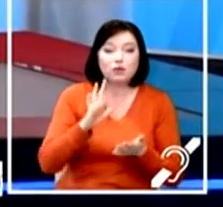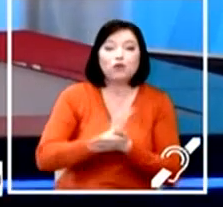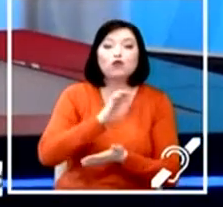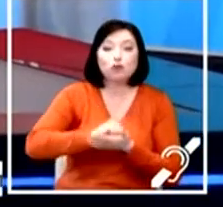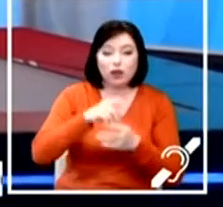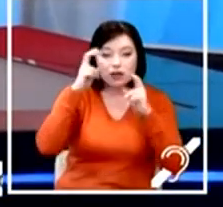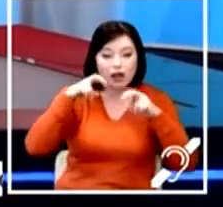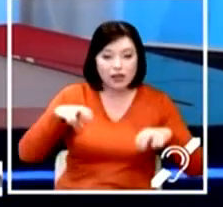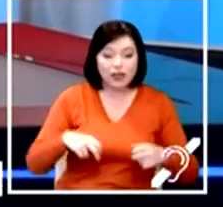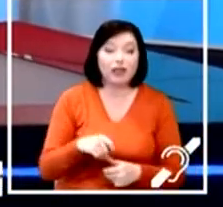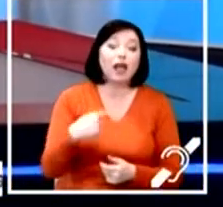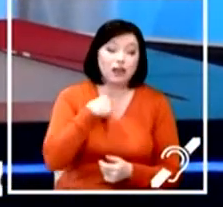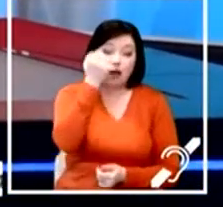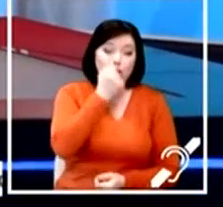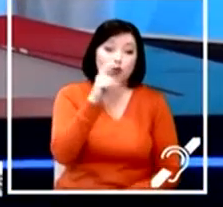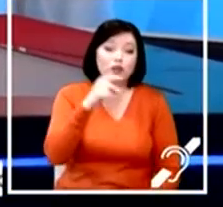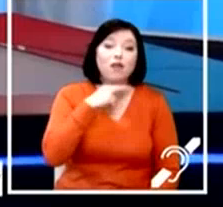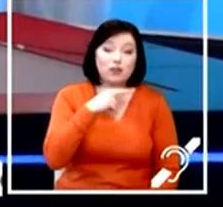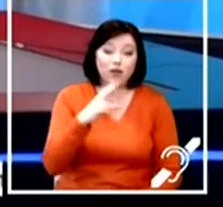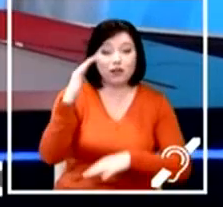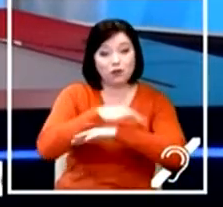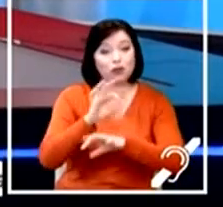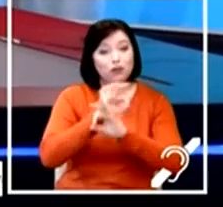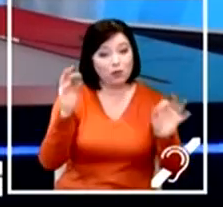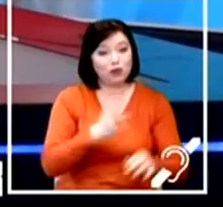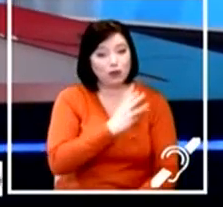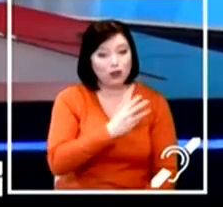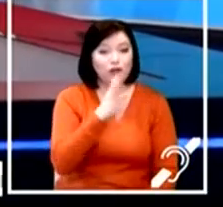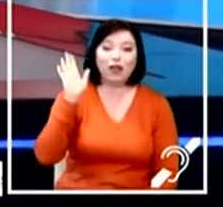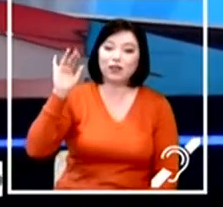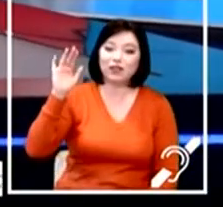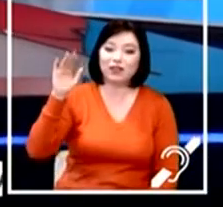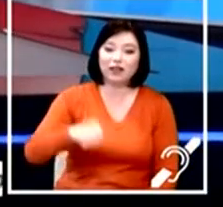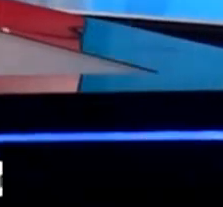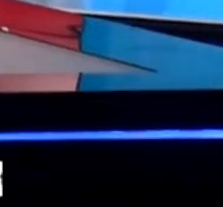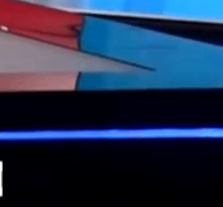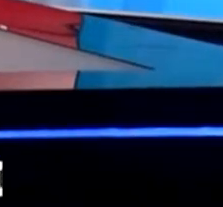jurnalistică. Sunt Vadim Cheptănaru și vă mulțumesc pentru atenție. Seară frumoasă, să aveți, pe curând!